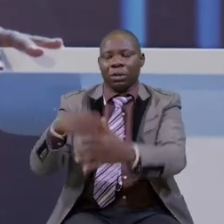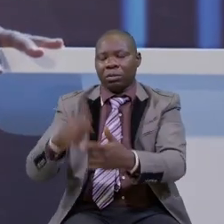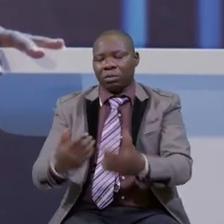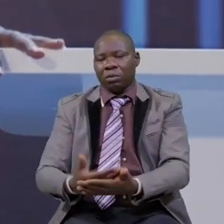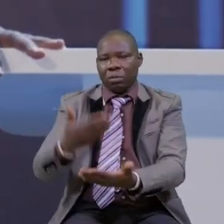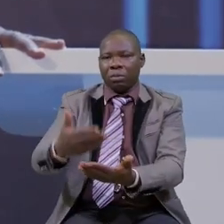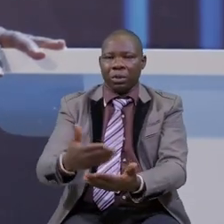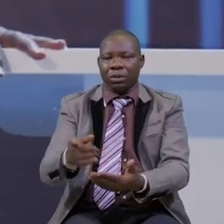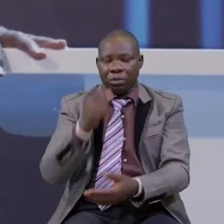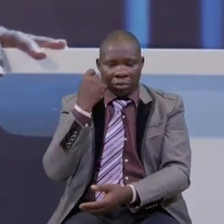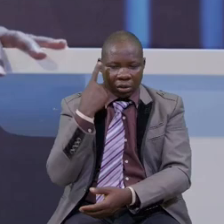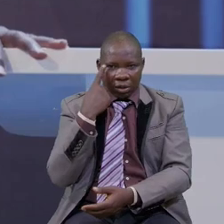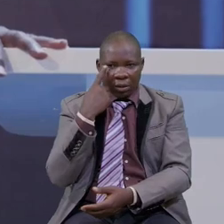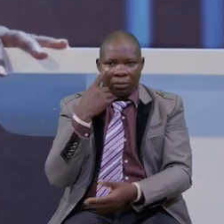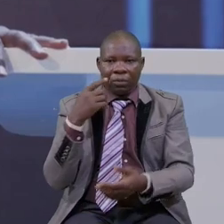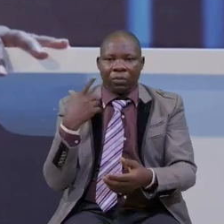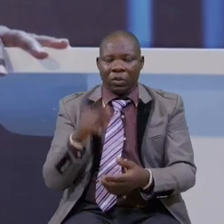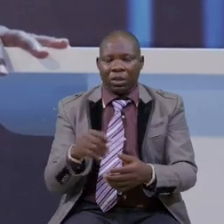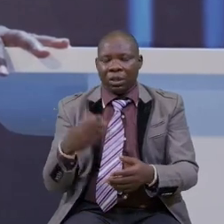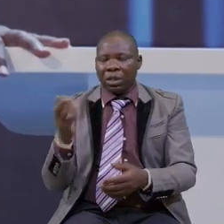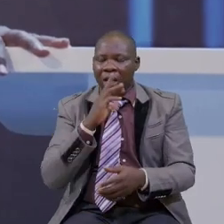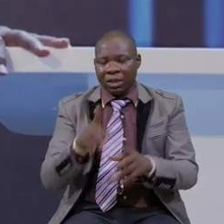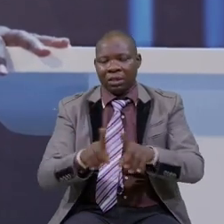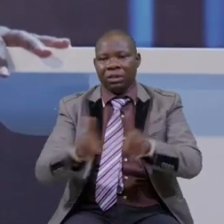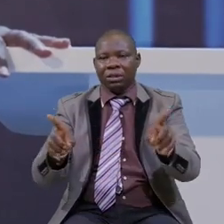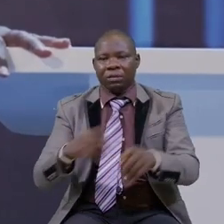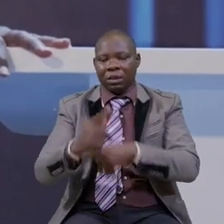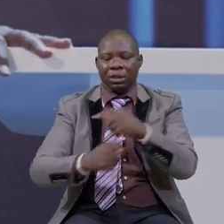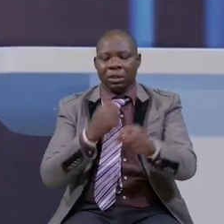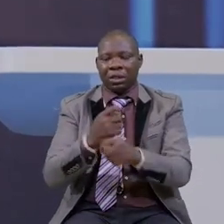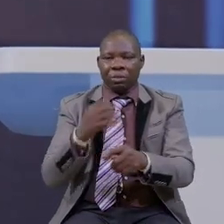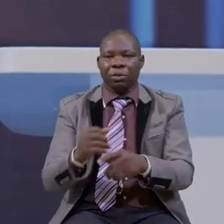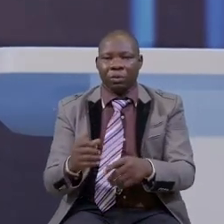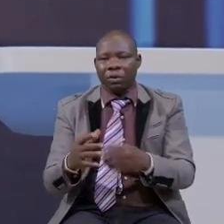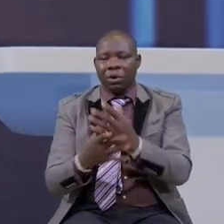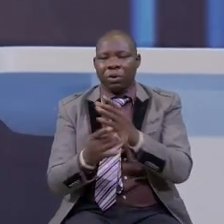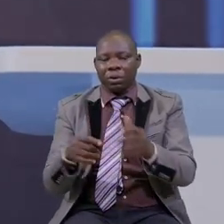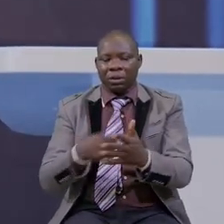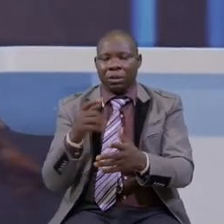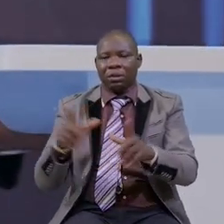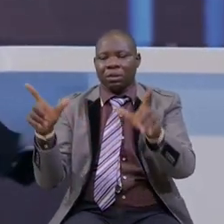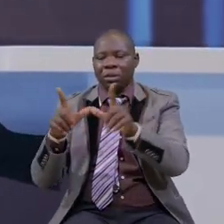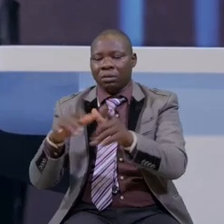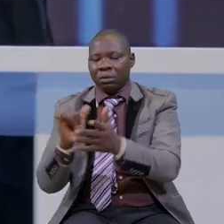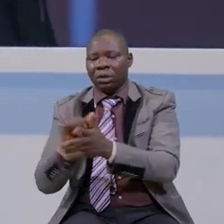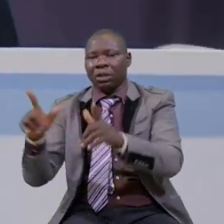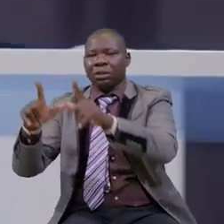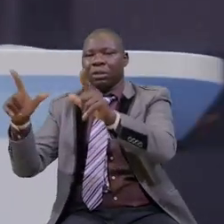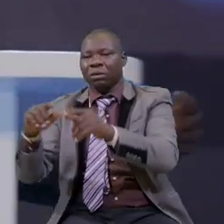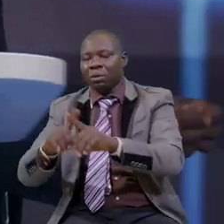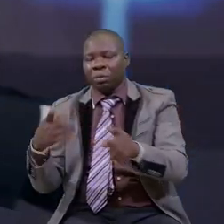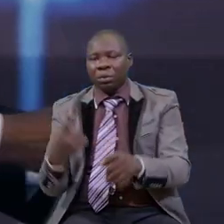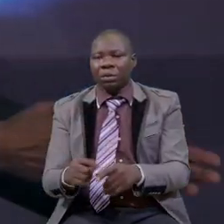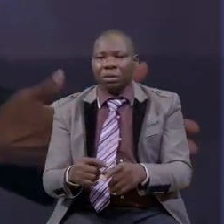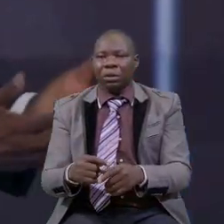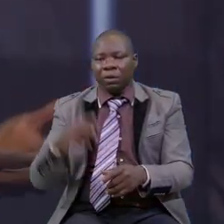en acheter. Il y a différents types d'huile. Il y a tel grade, mais